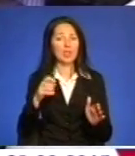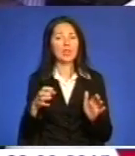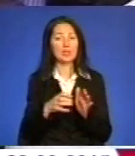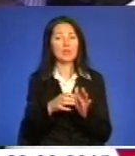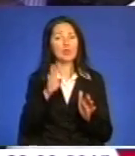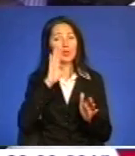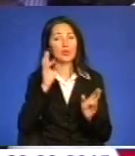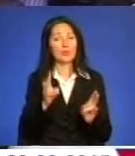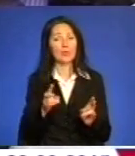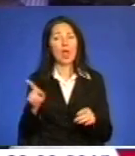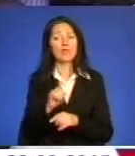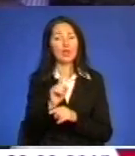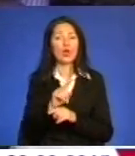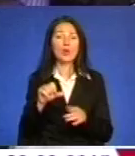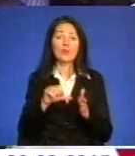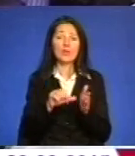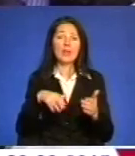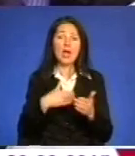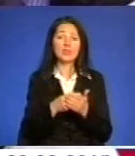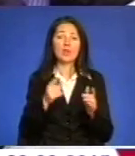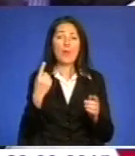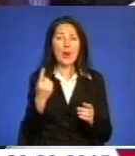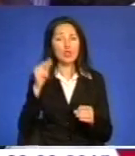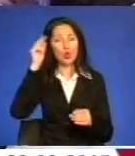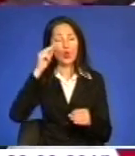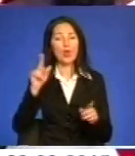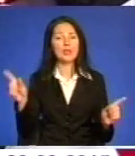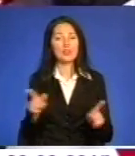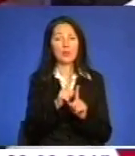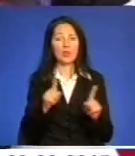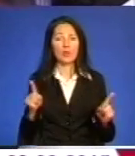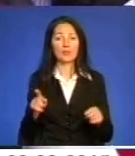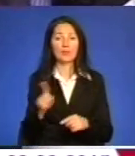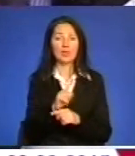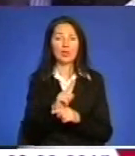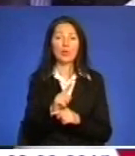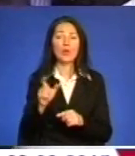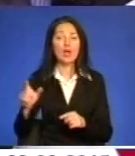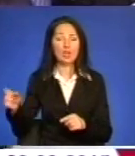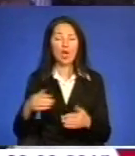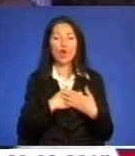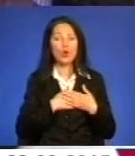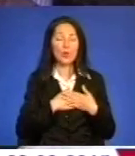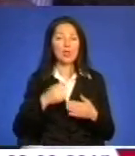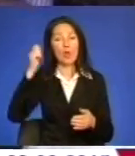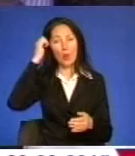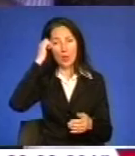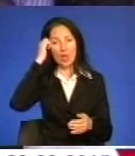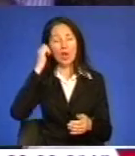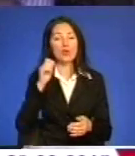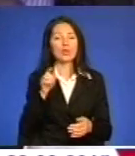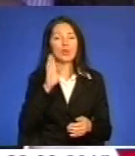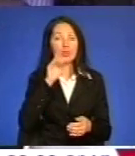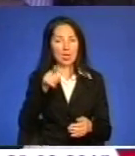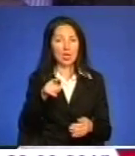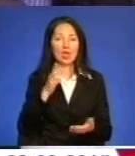свої перші уроки співу і гри на інструменті. В Тернополі тернополяни люблять і пам'ятають її. У нас є вулиця Соломії Крушельницької, у нас